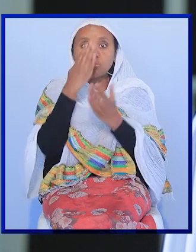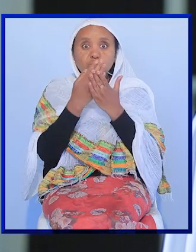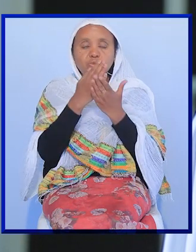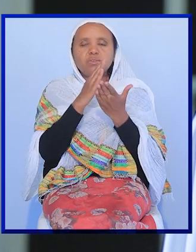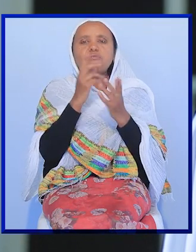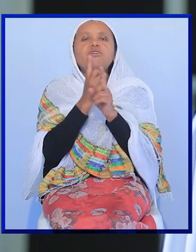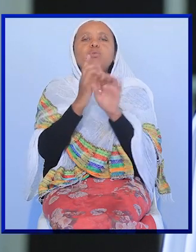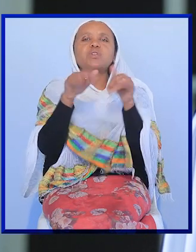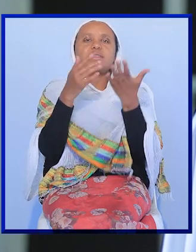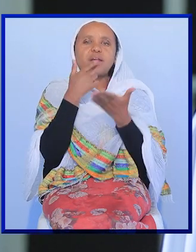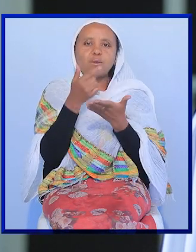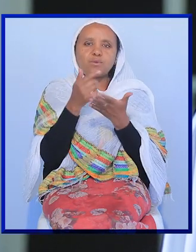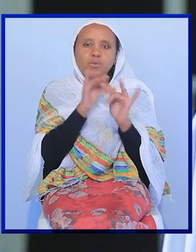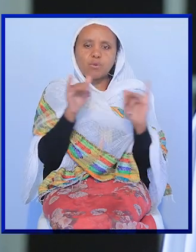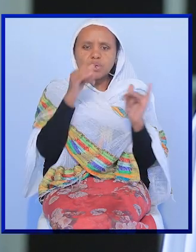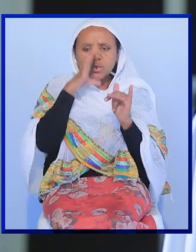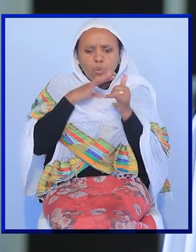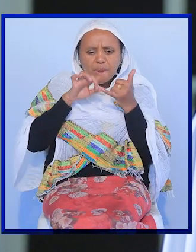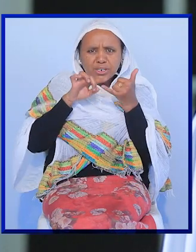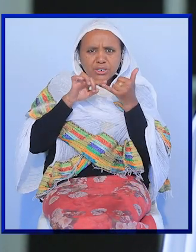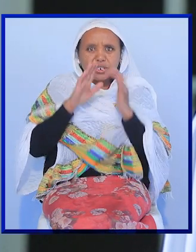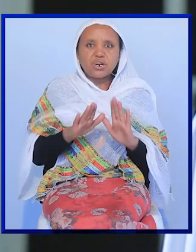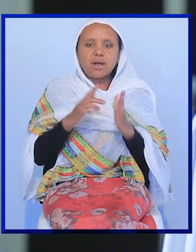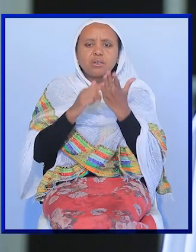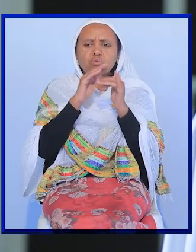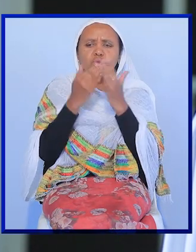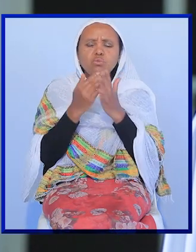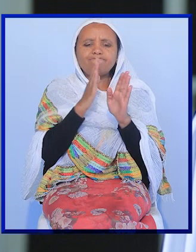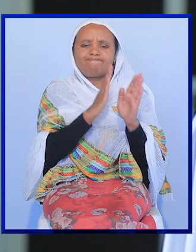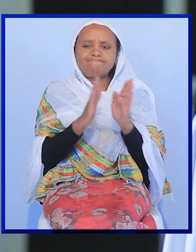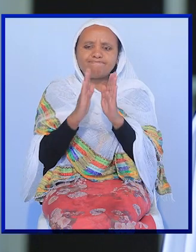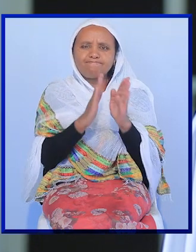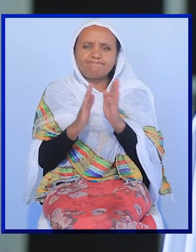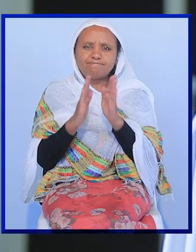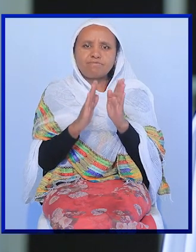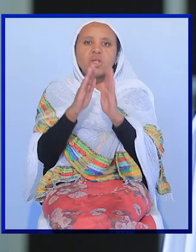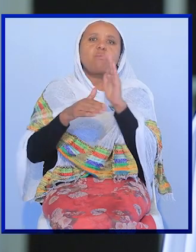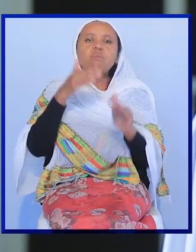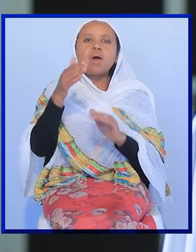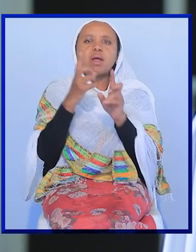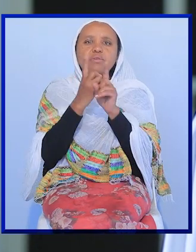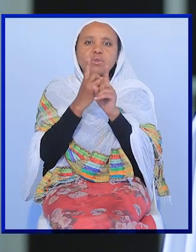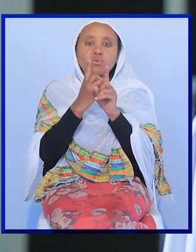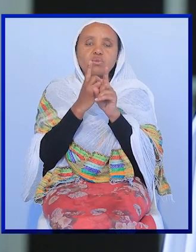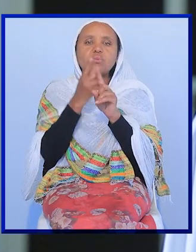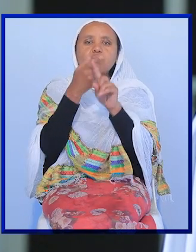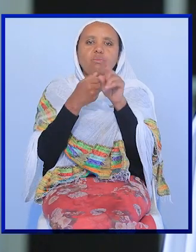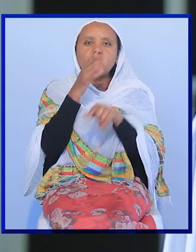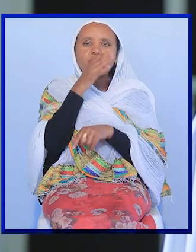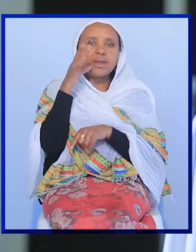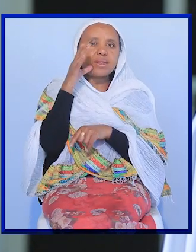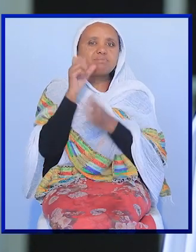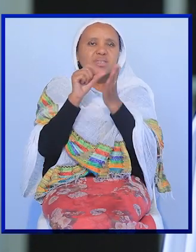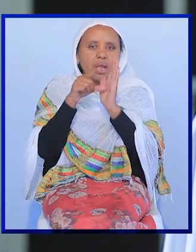ሰጠው ብለው ይገልጻሉ እንደውም ሰውን በመጨረሻ እነዚህን ሁሉ ካስተካከለ በኋላ መፍጠሩ ወሃበ ገነተ